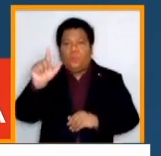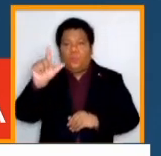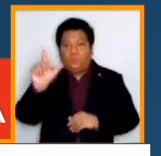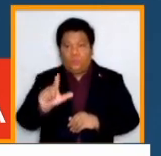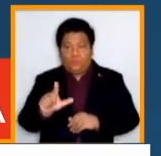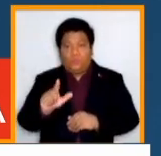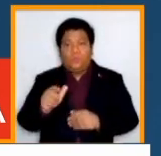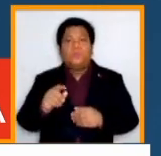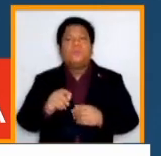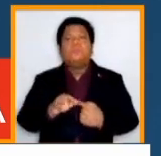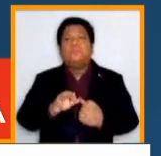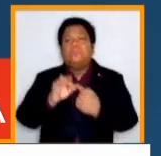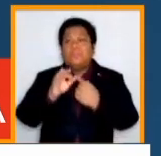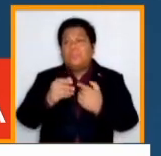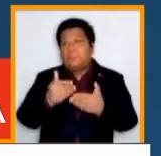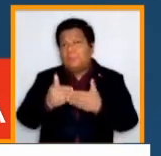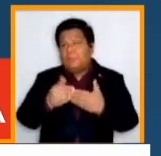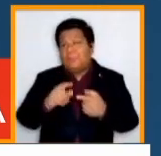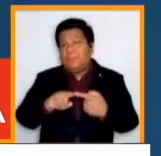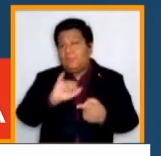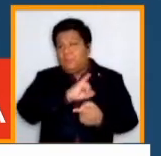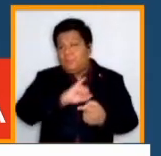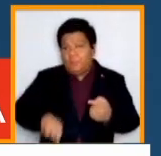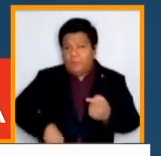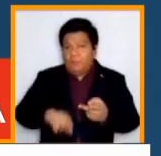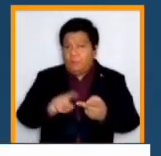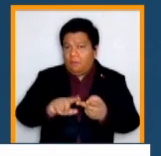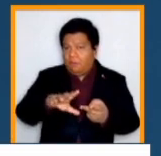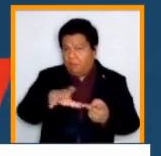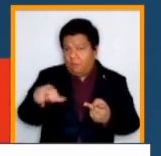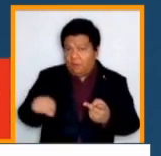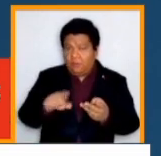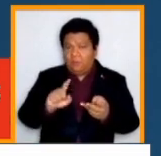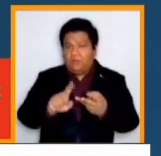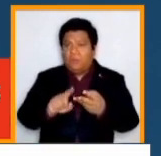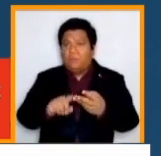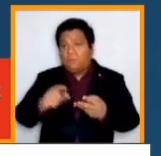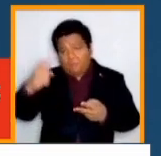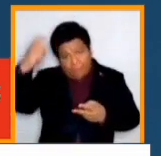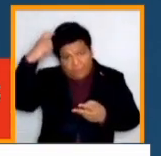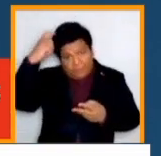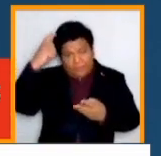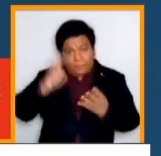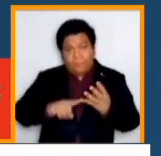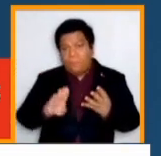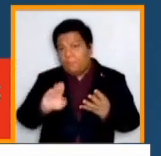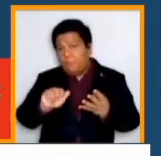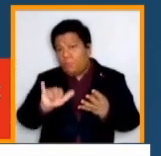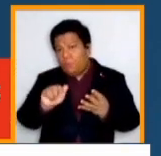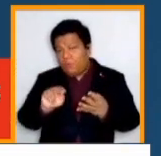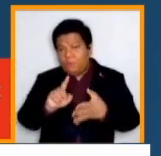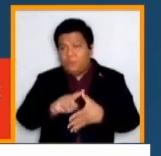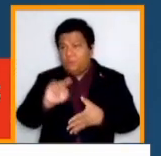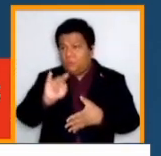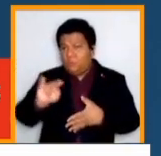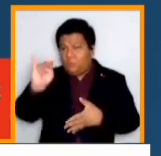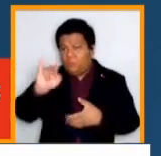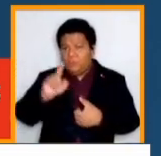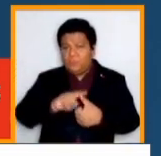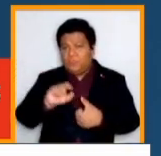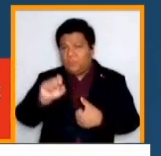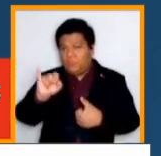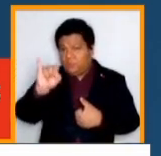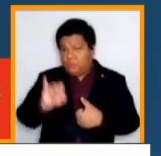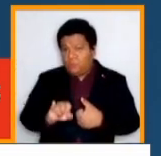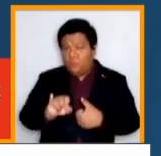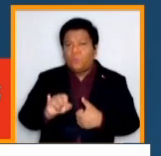sa paligid ng Isabela, Cagayan, Batanes, Babuyan Group, Ilocos Norte, Ilocos Sur, at maging dito sa mga karagatan sa